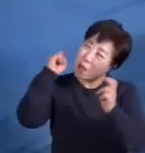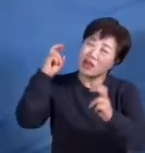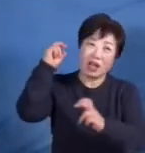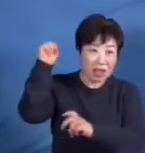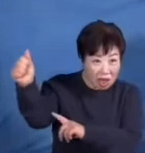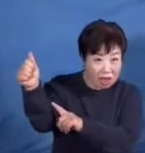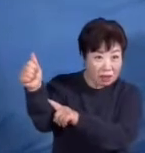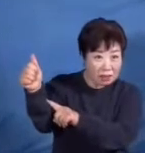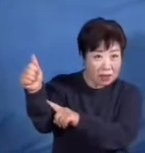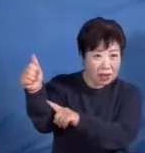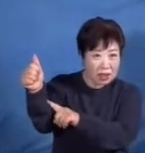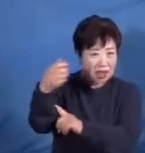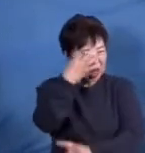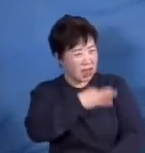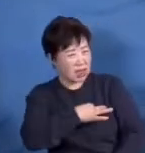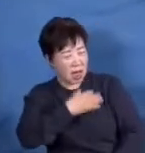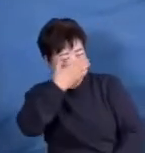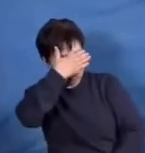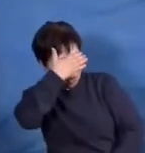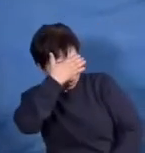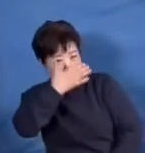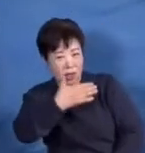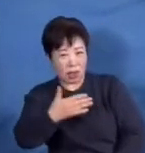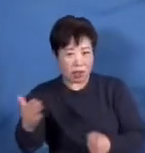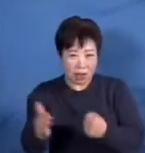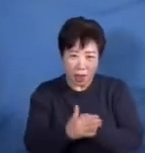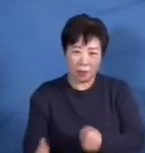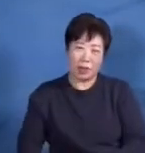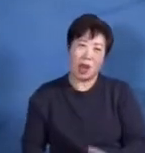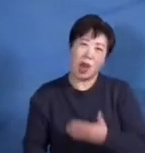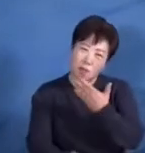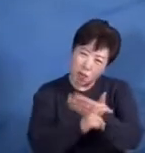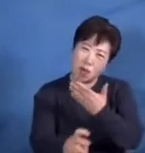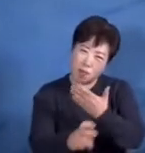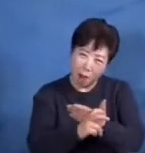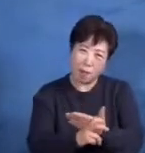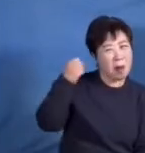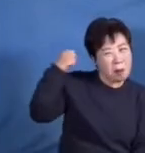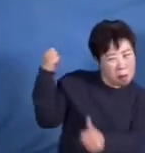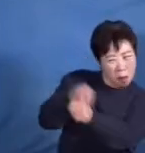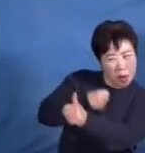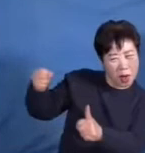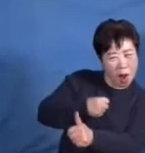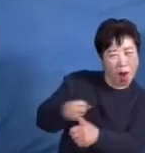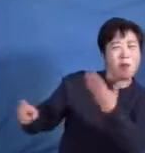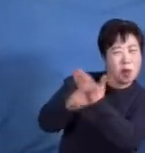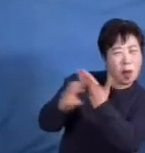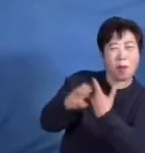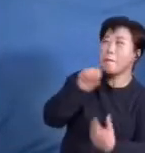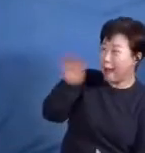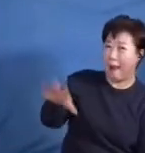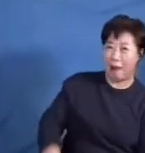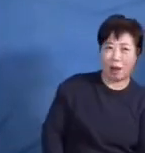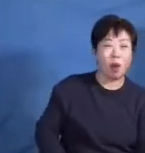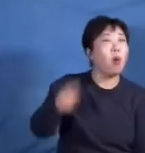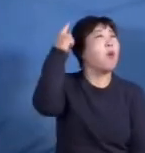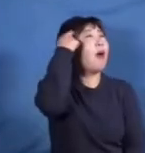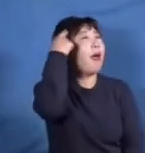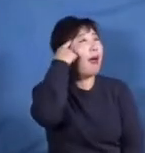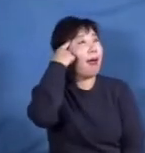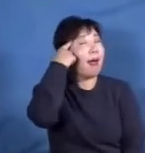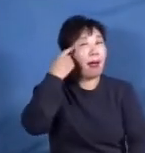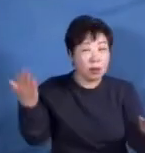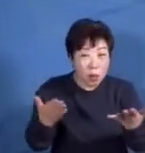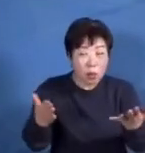사장님들이 이윤의 눈이 어두워서 불법 탈법을 밥 먹듯이 하고 있습니다. 왜? 노동자들이 우리도